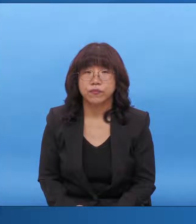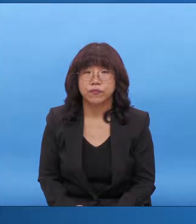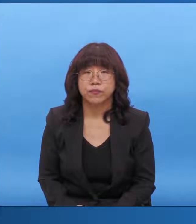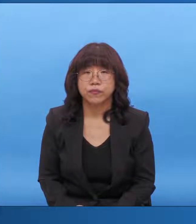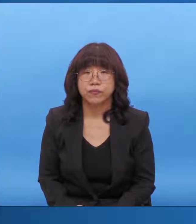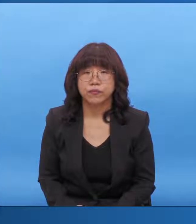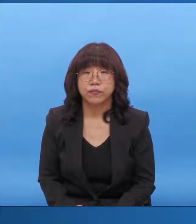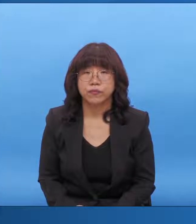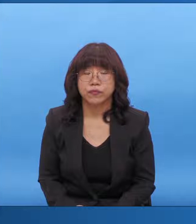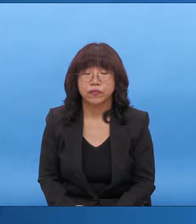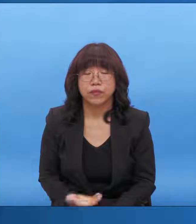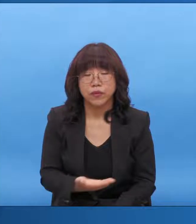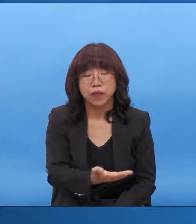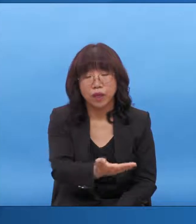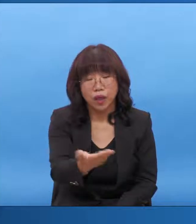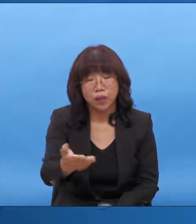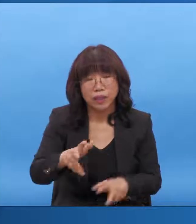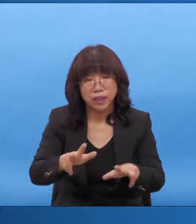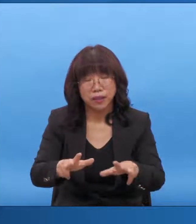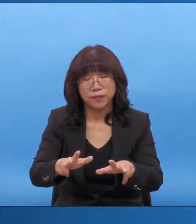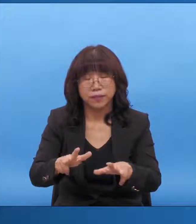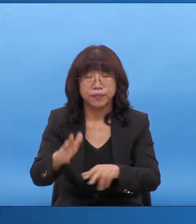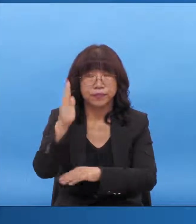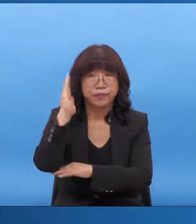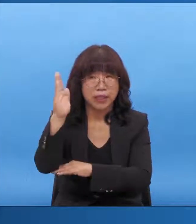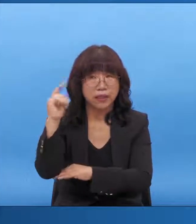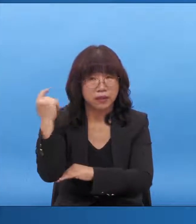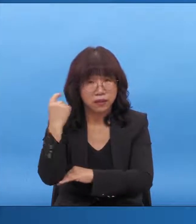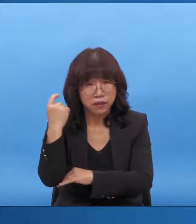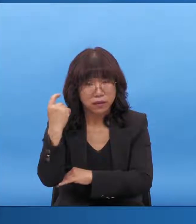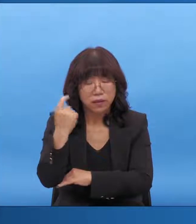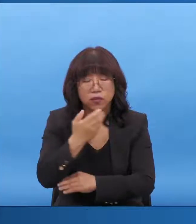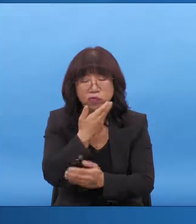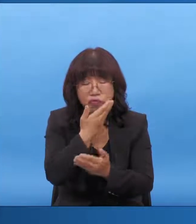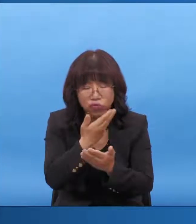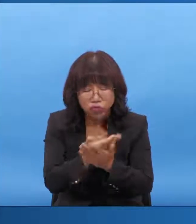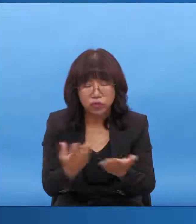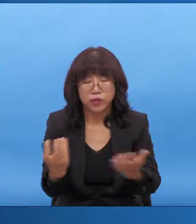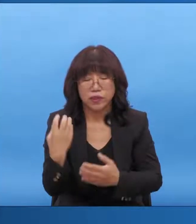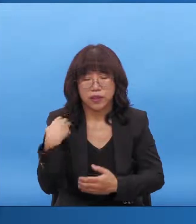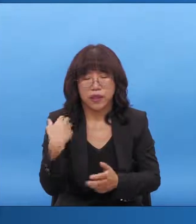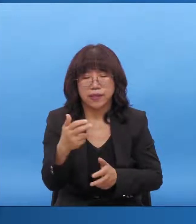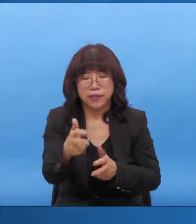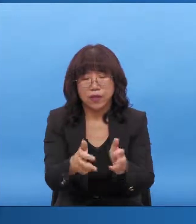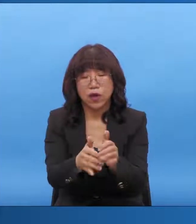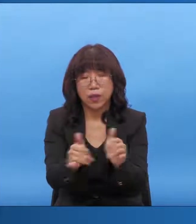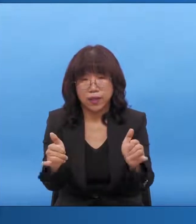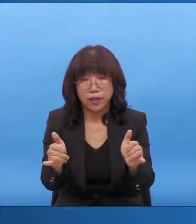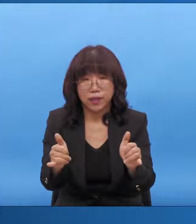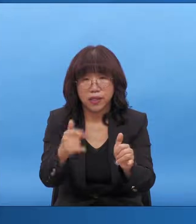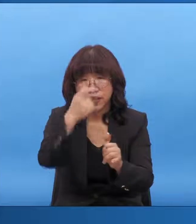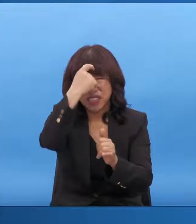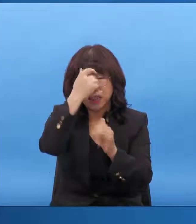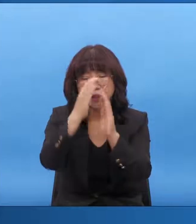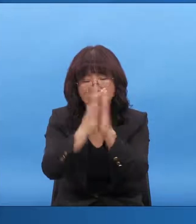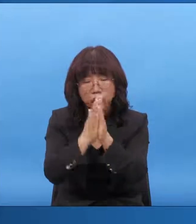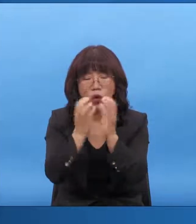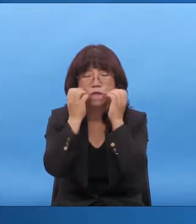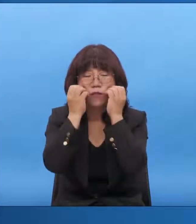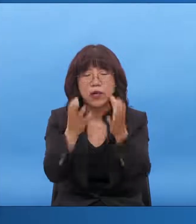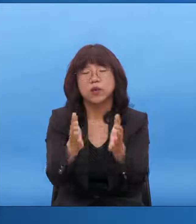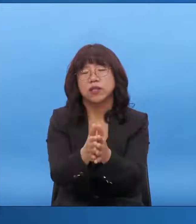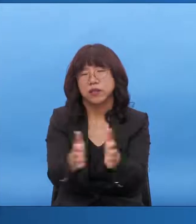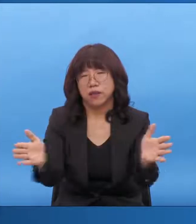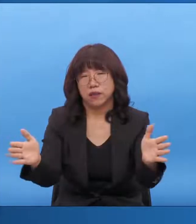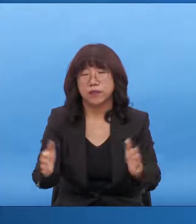메시지 있는 모든 분들, 특히 우리 중요한 중위자분들, 산업인들은 새로 기도 시작하셔야 돼요. Again, for all of you listening